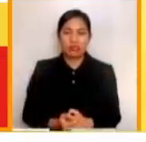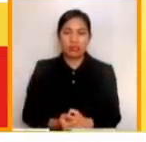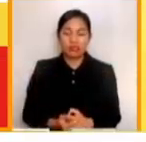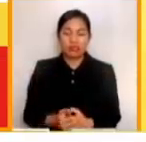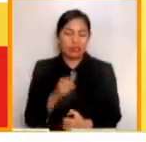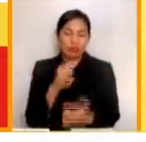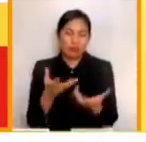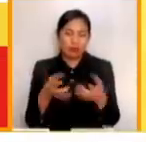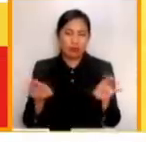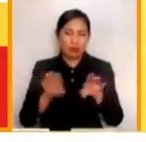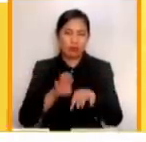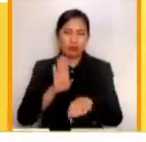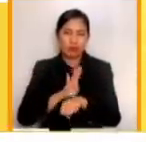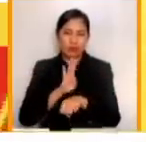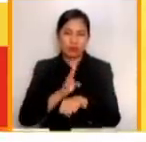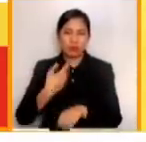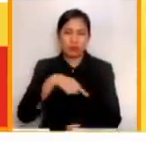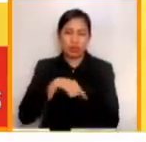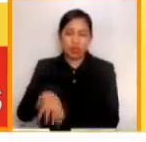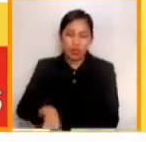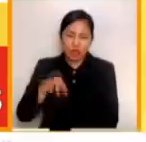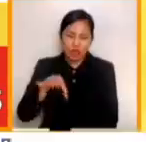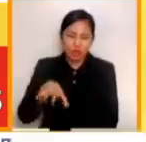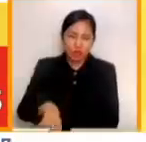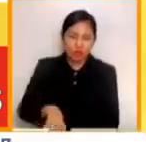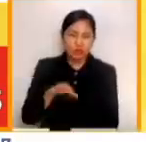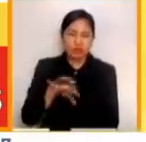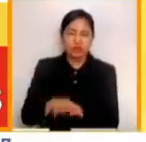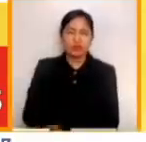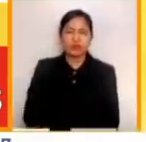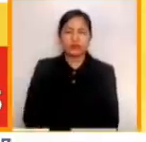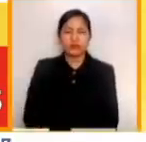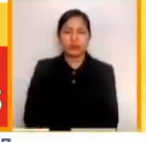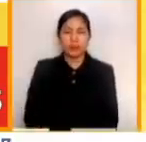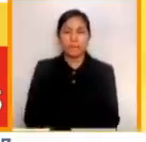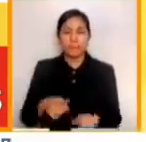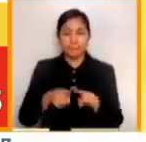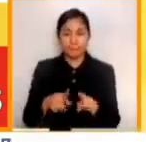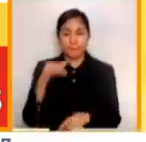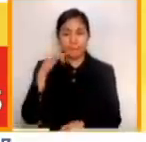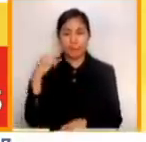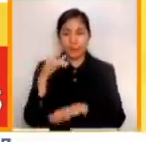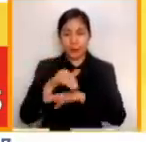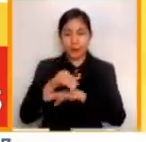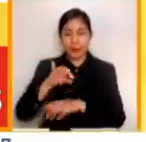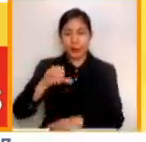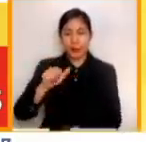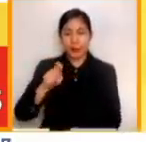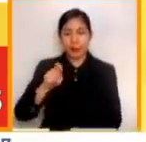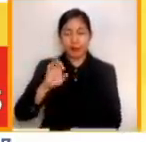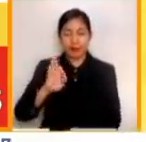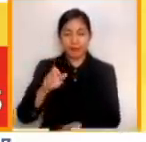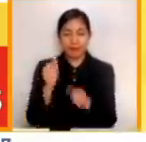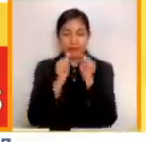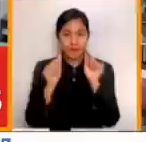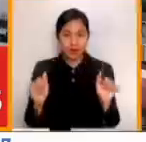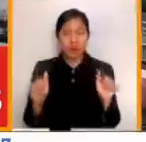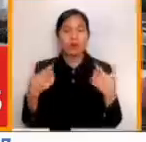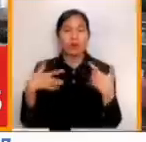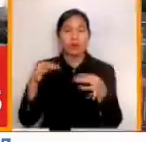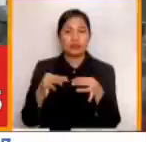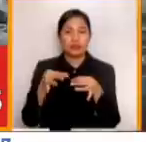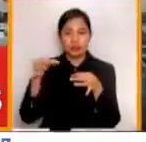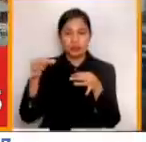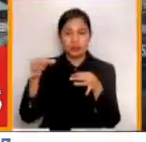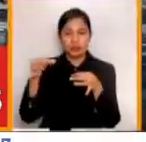inaabono nitong memi-ari dito. Pero kagabi, inanunsyo ng Interagency Task Force Against COVID-19 na extended ang Alert Level 4